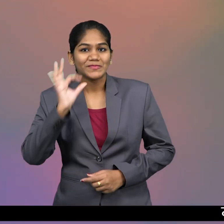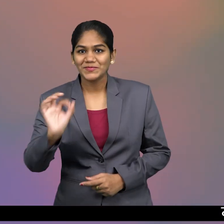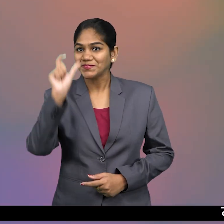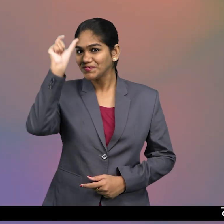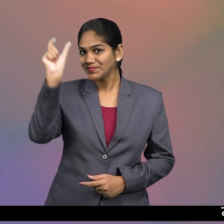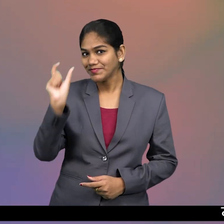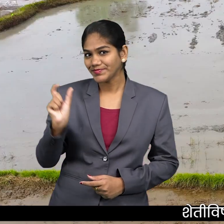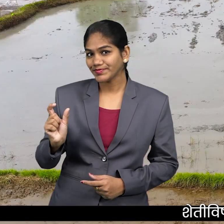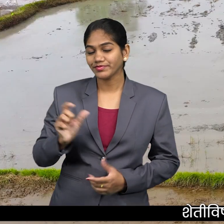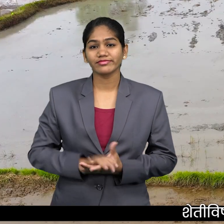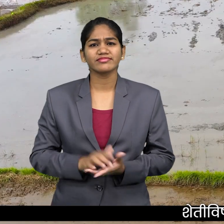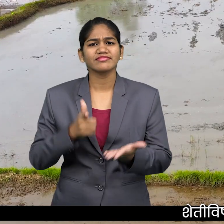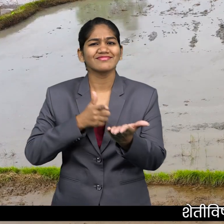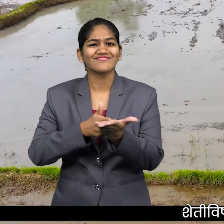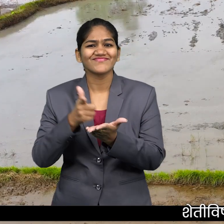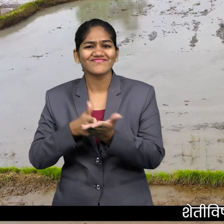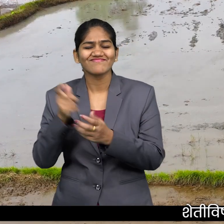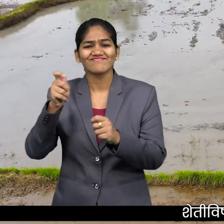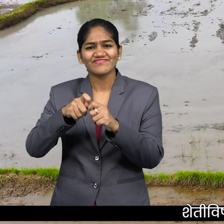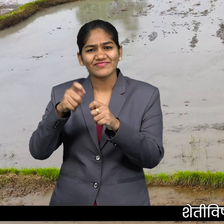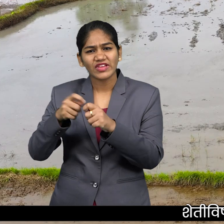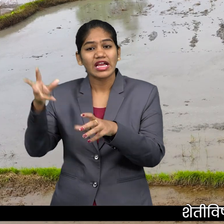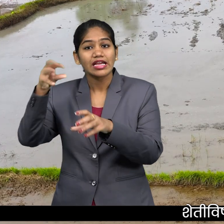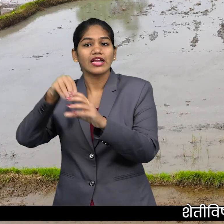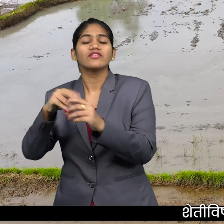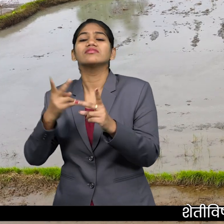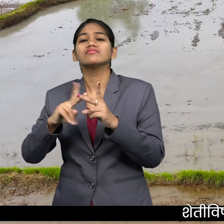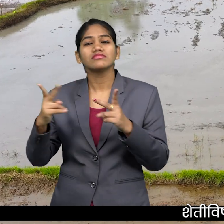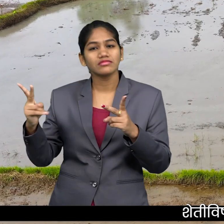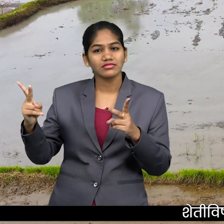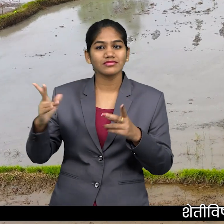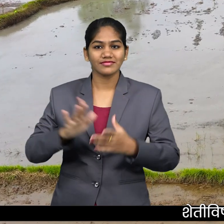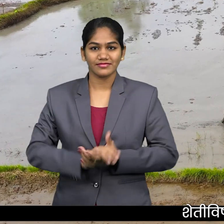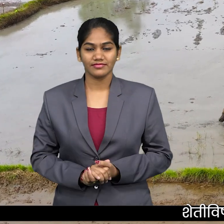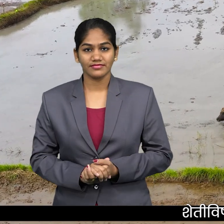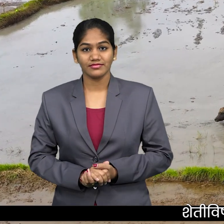महत्त्वाचे शब्द: शेतीविषयक क्रियाकलाप.